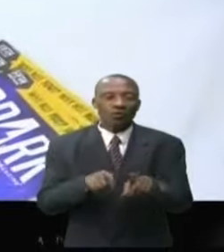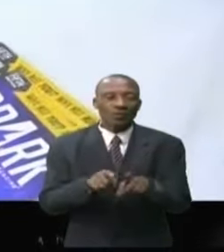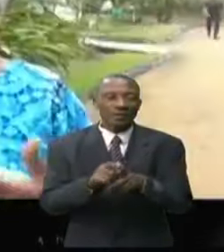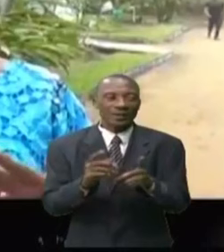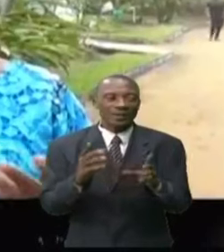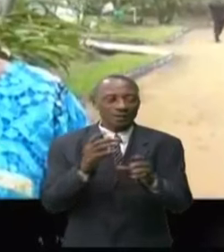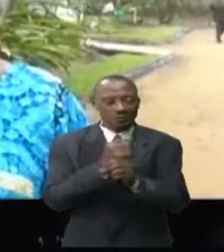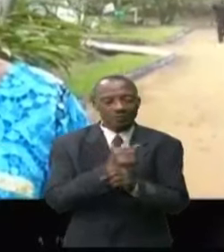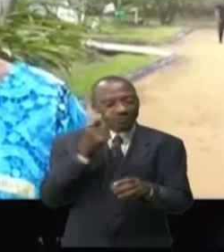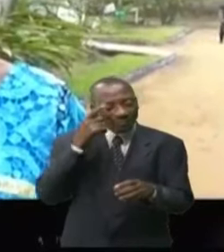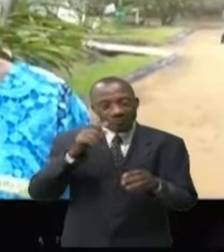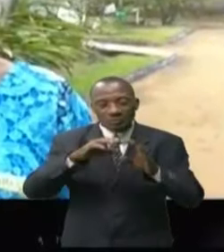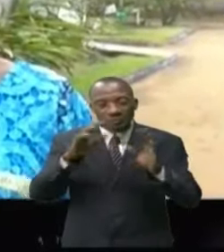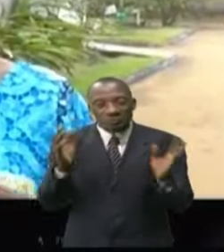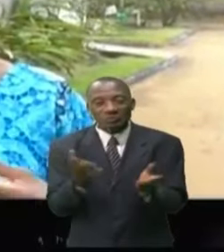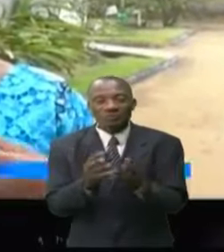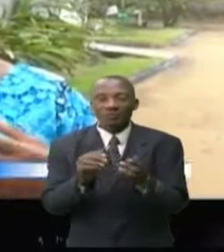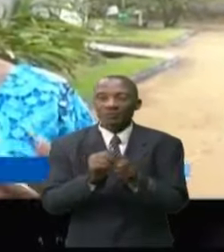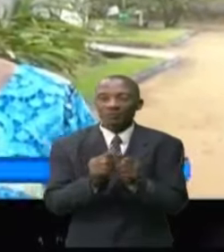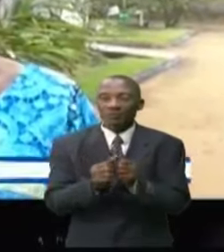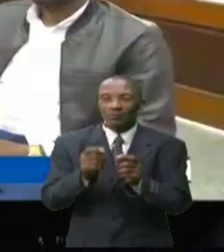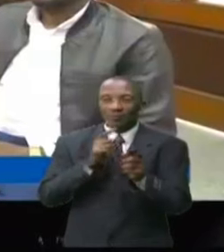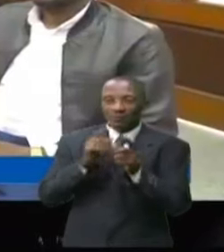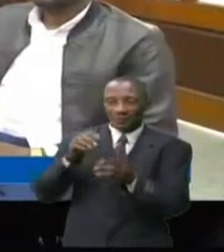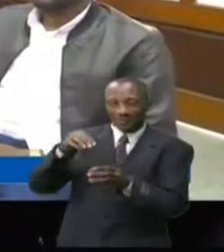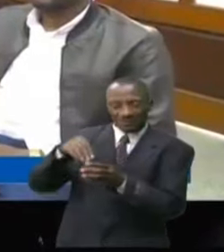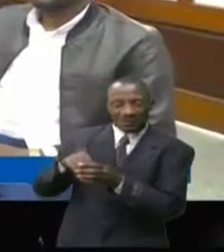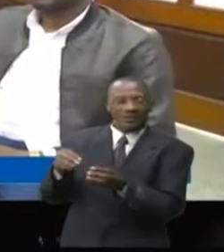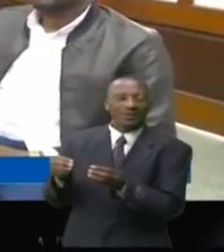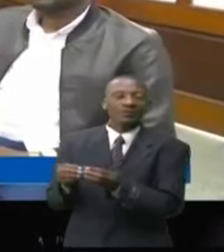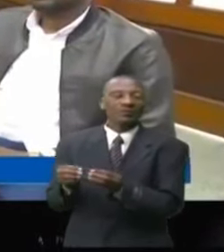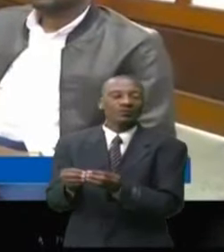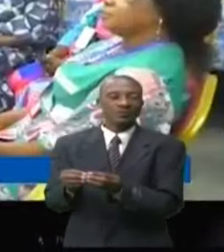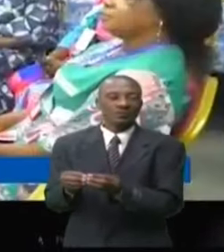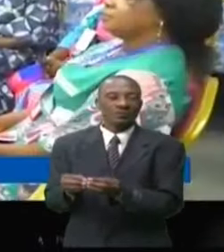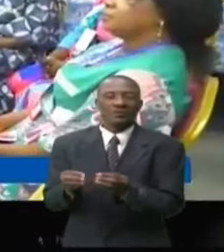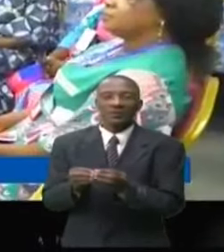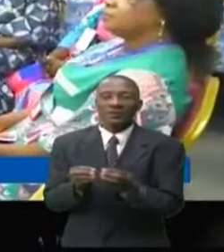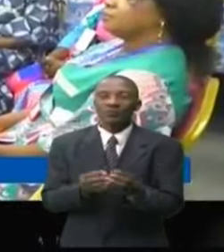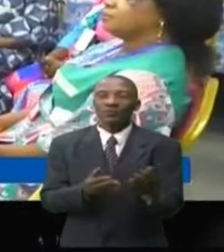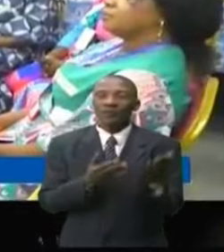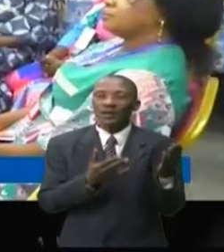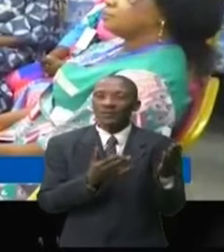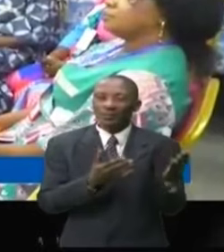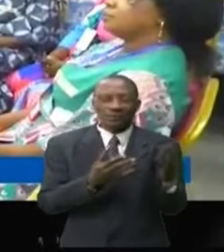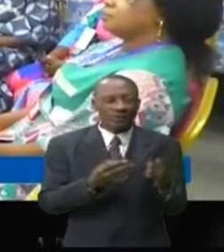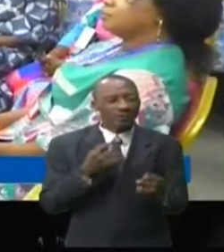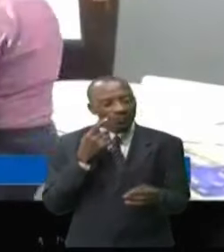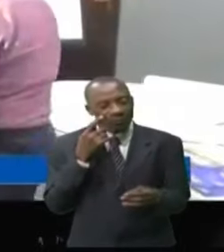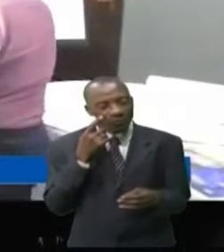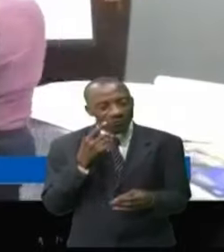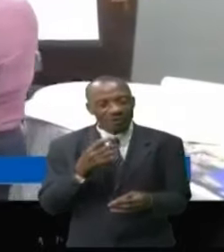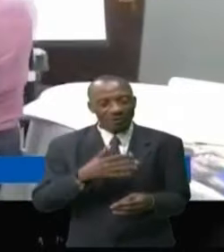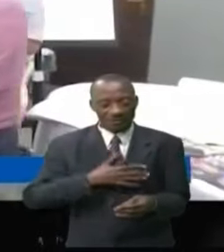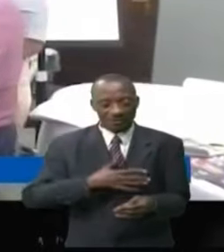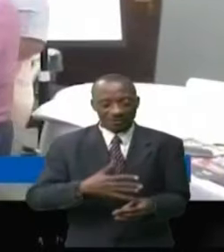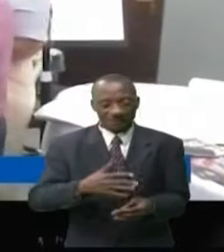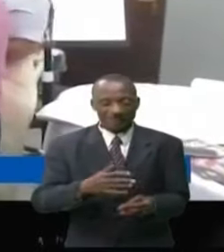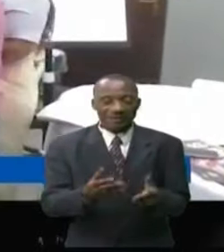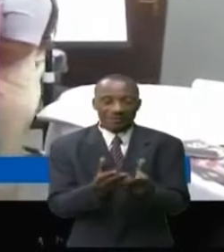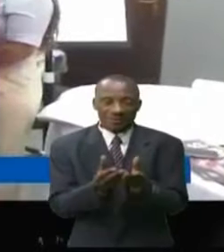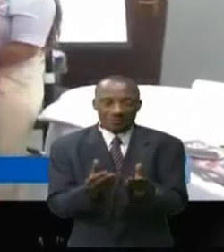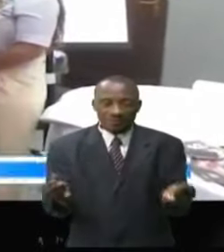handicap que cette session de formation c'est plus apaisantie sur les volet de la protection sociale et la prise en charge